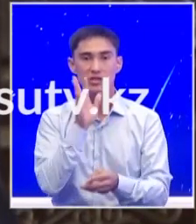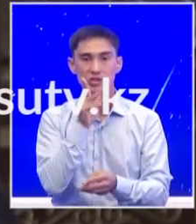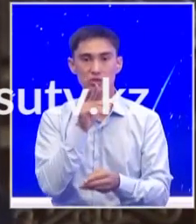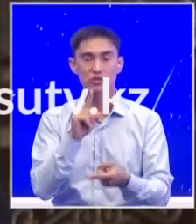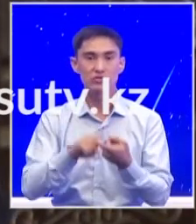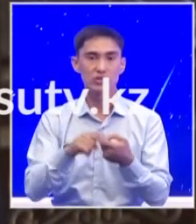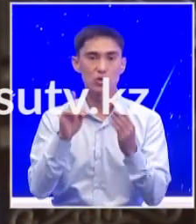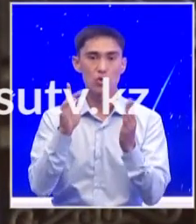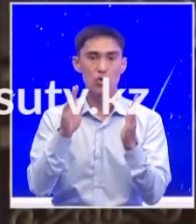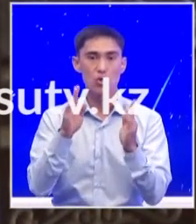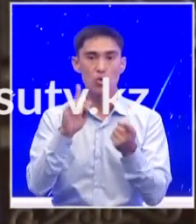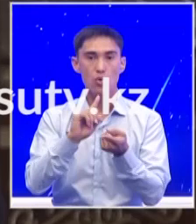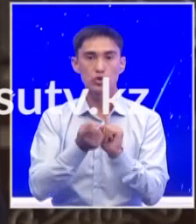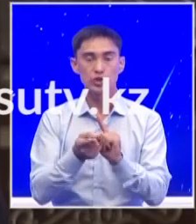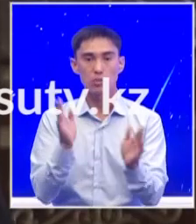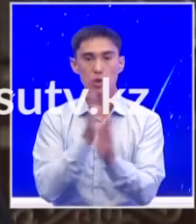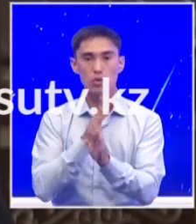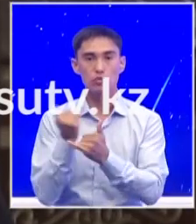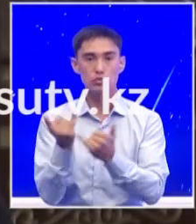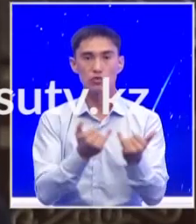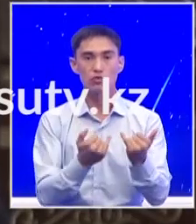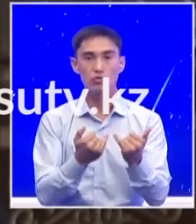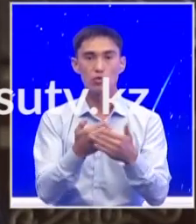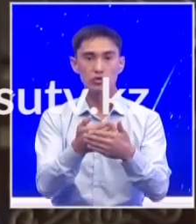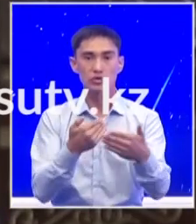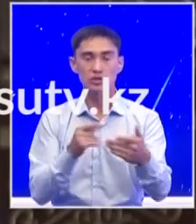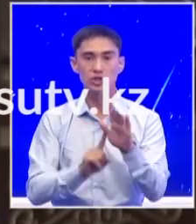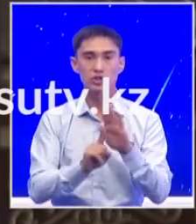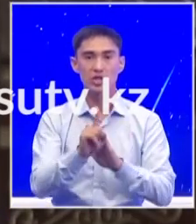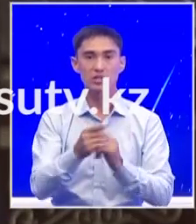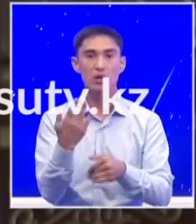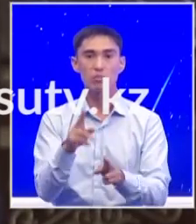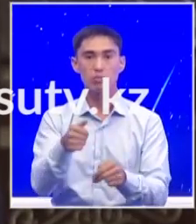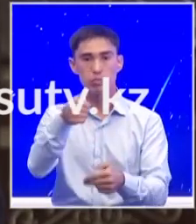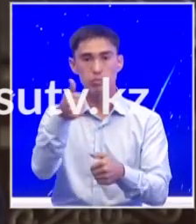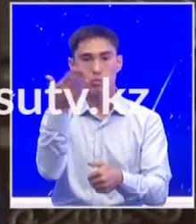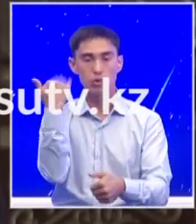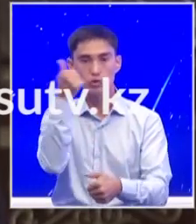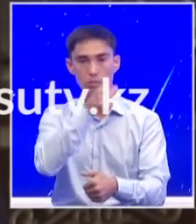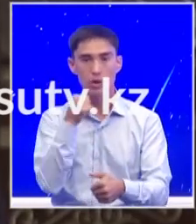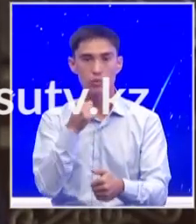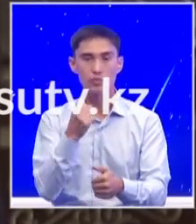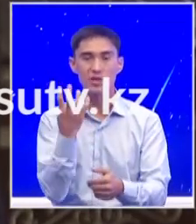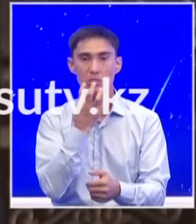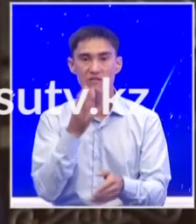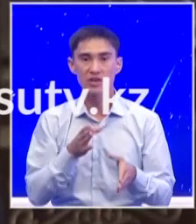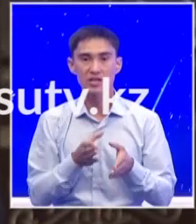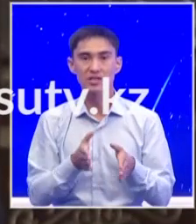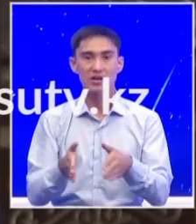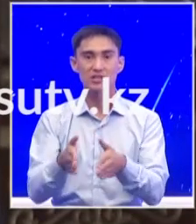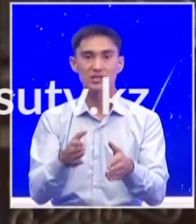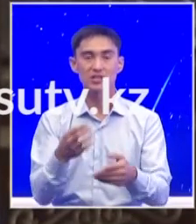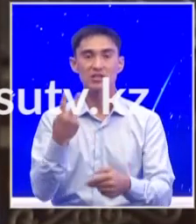с ухудшением погодных условий может начаться и раньше, как в прошлом году. Значит, тепловые трассы